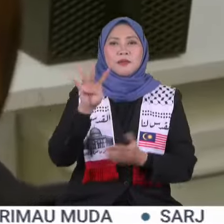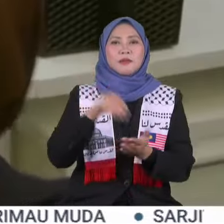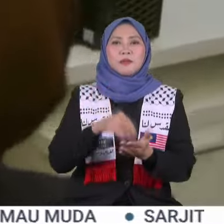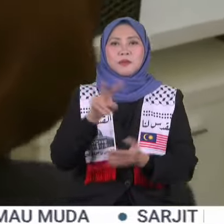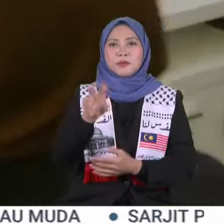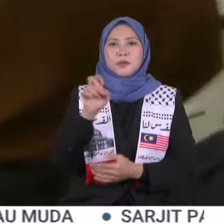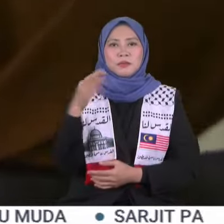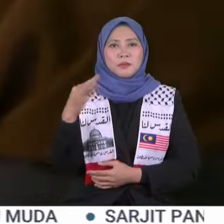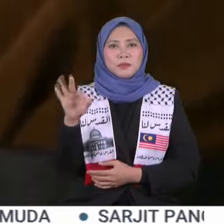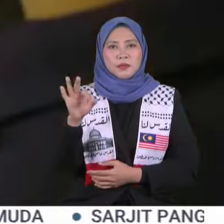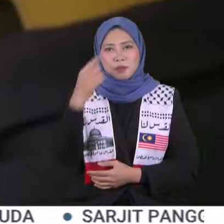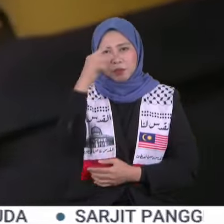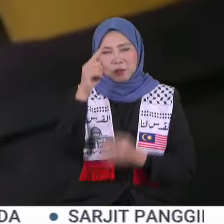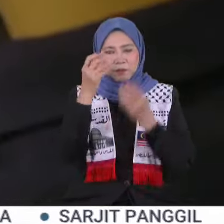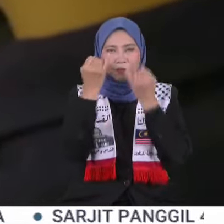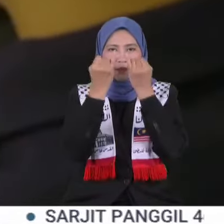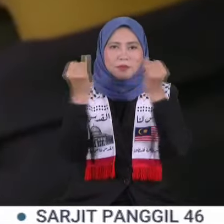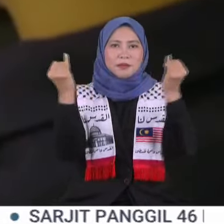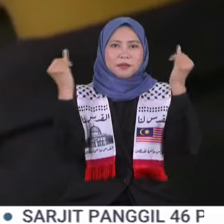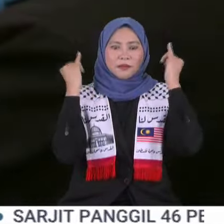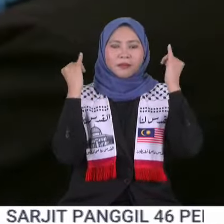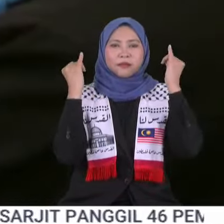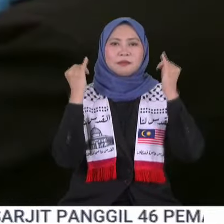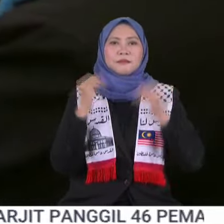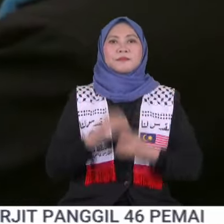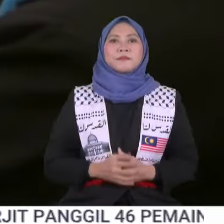4219 pemegang ijazah